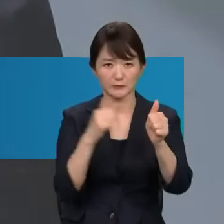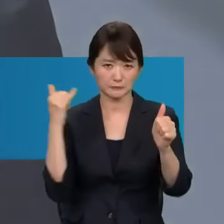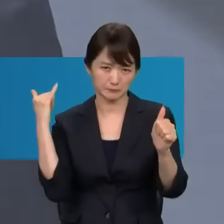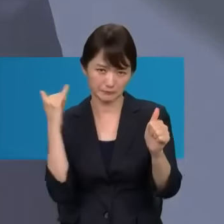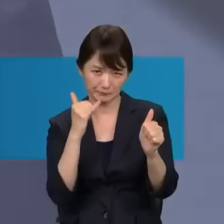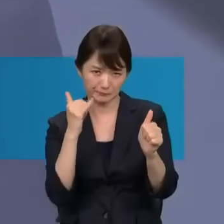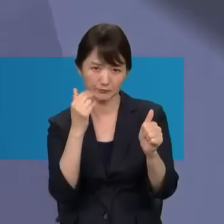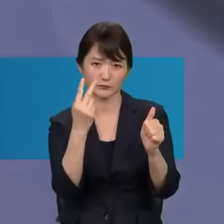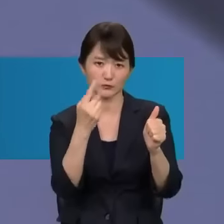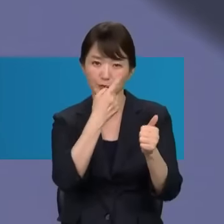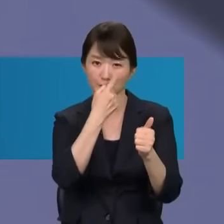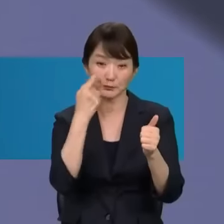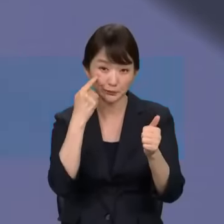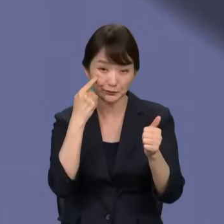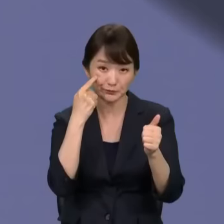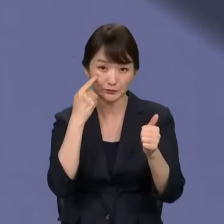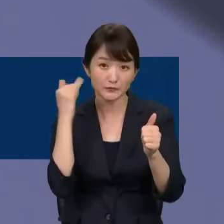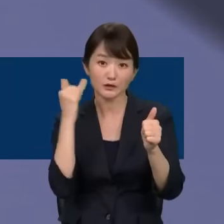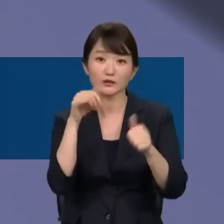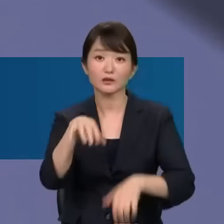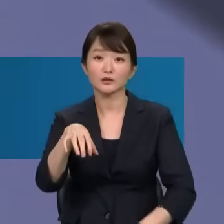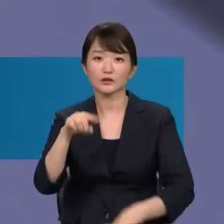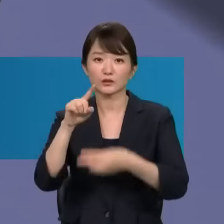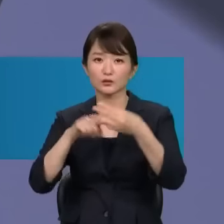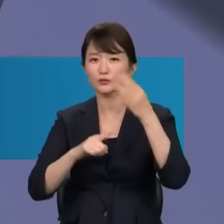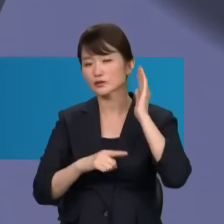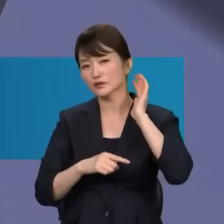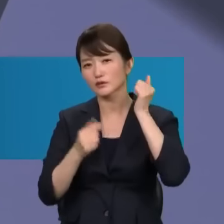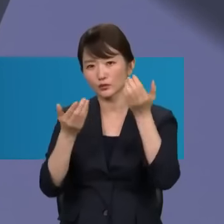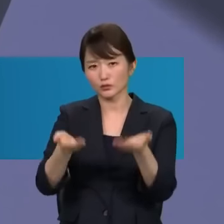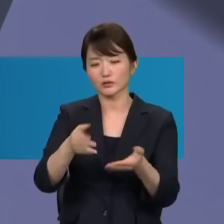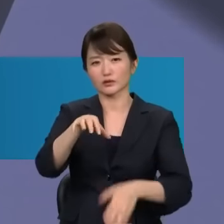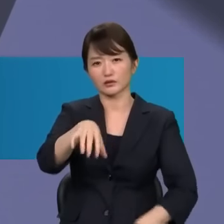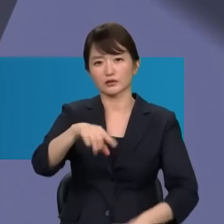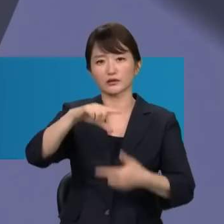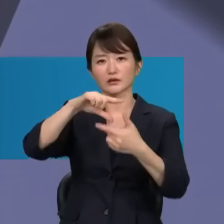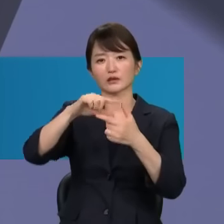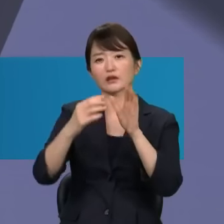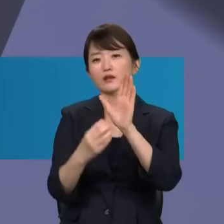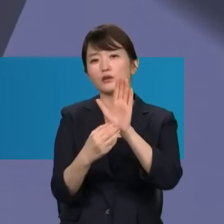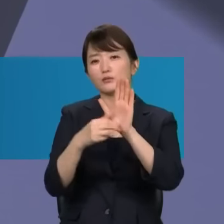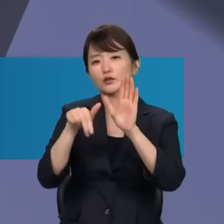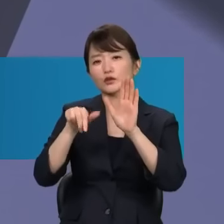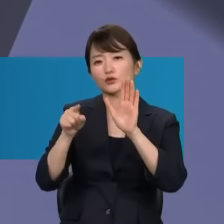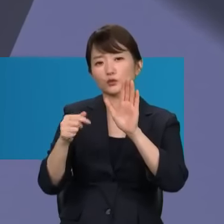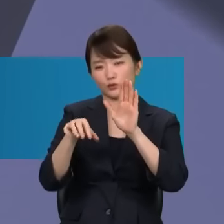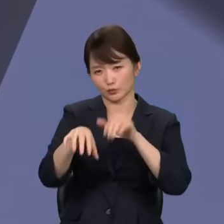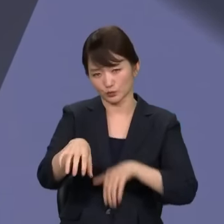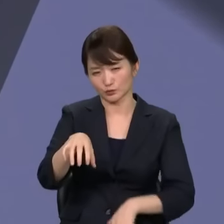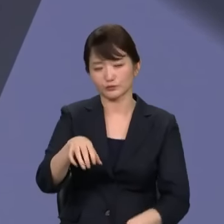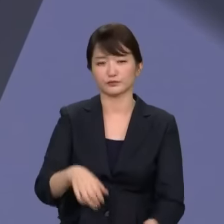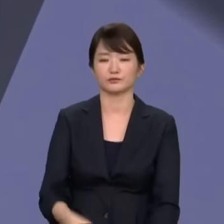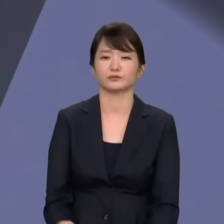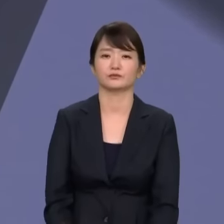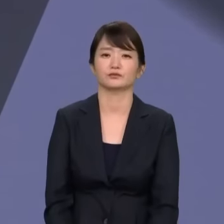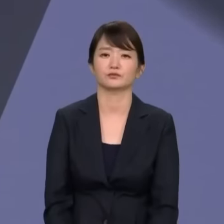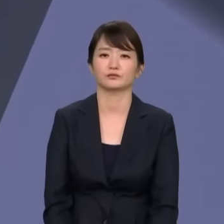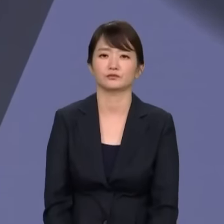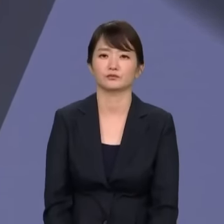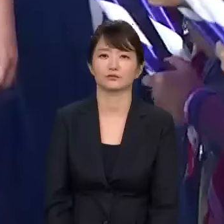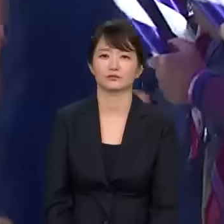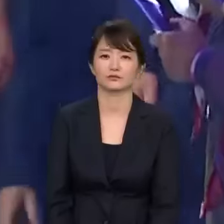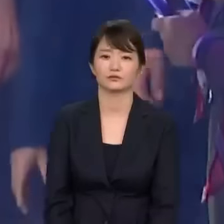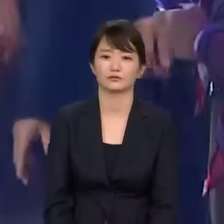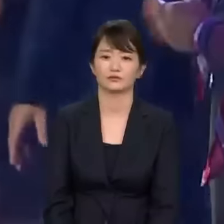확인됐습니다. 발신지는 당시 윤석열 대통령이 휴가를 보내고 있던 경남 거제의 저도였습니다. 유선희 기자입니다.